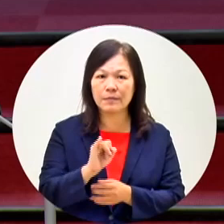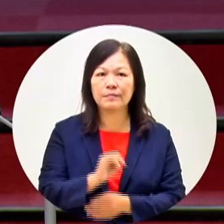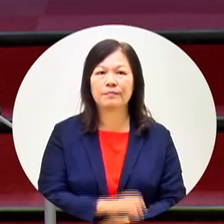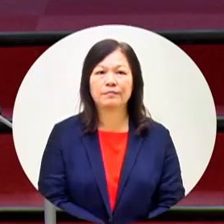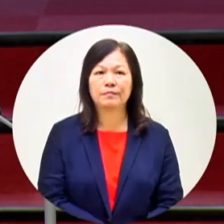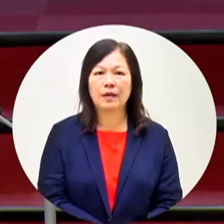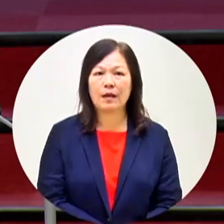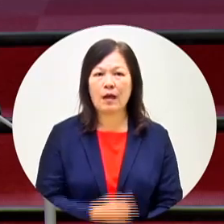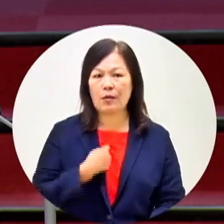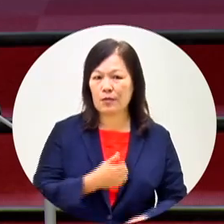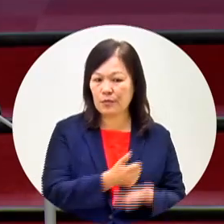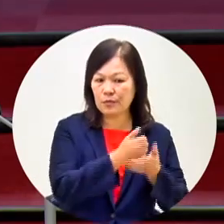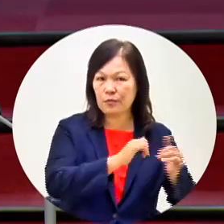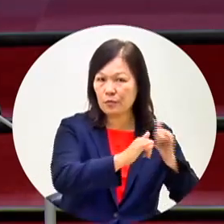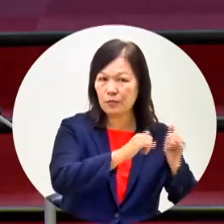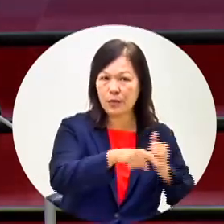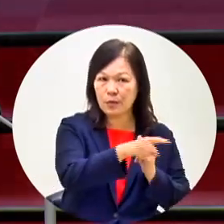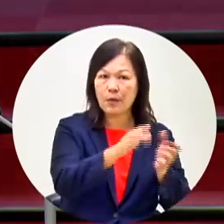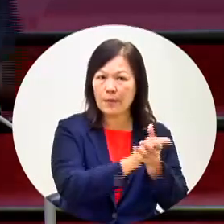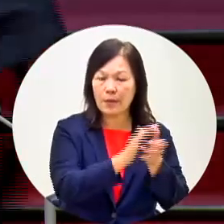大家午安。来，